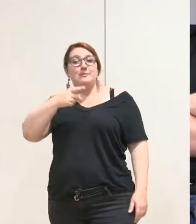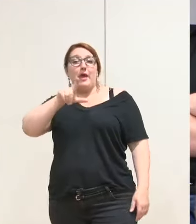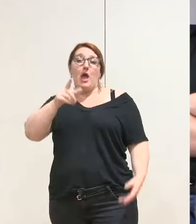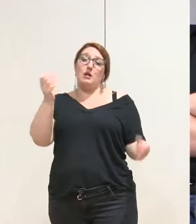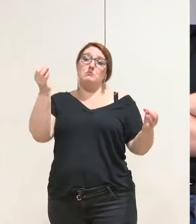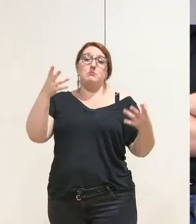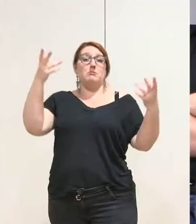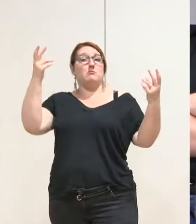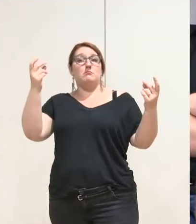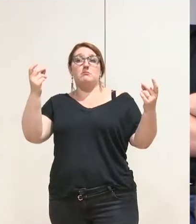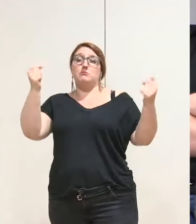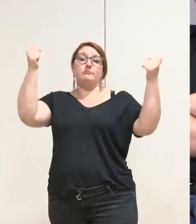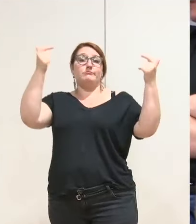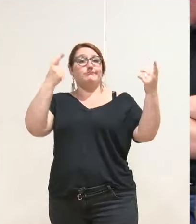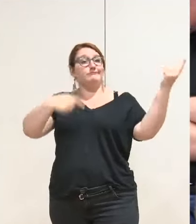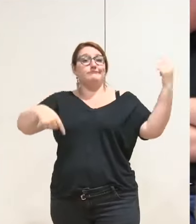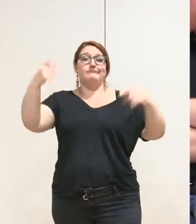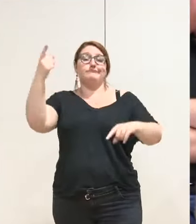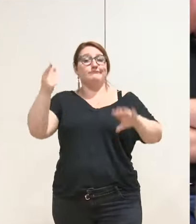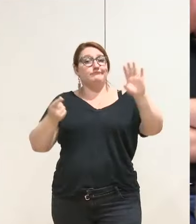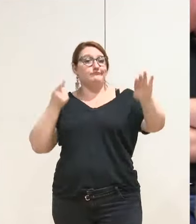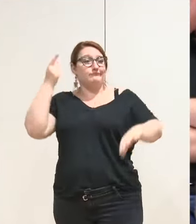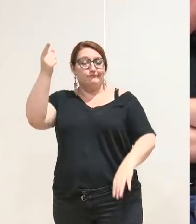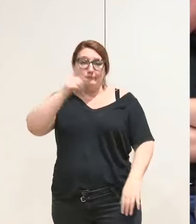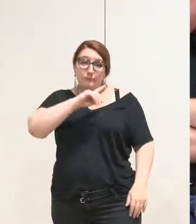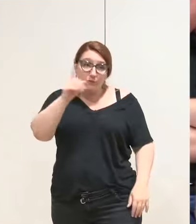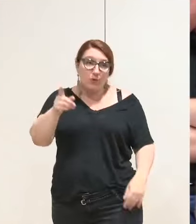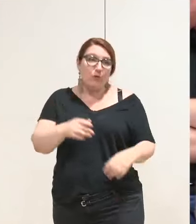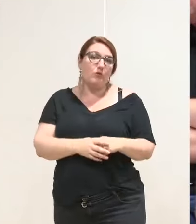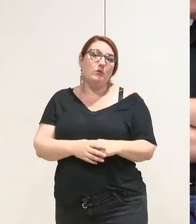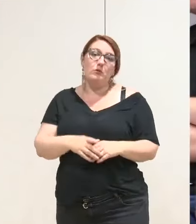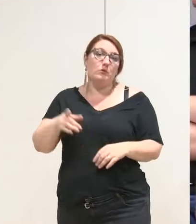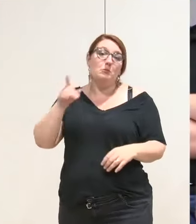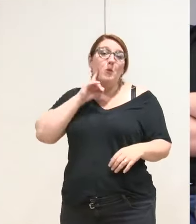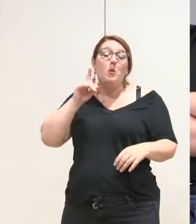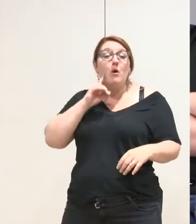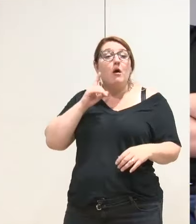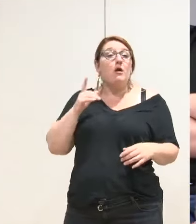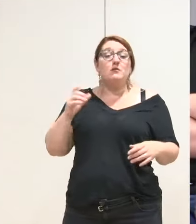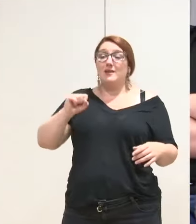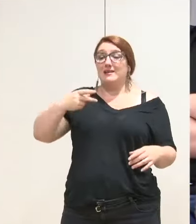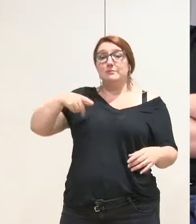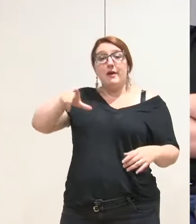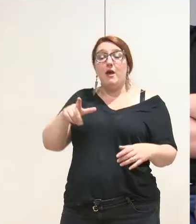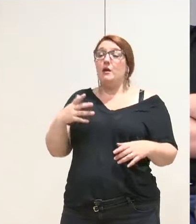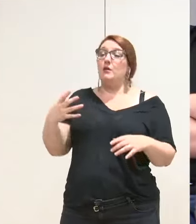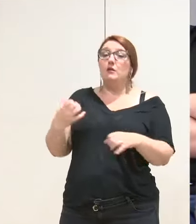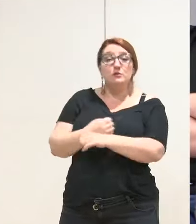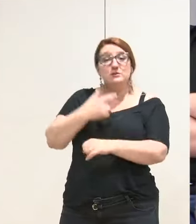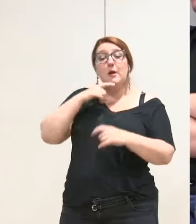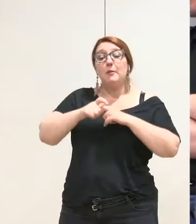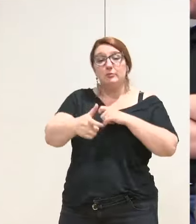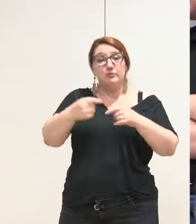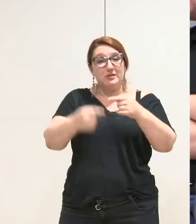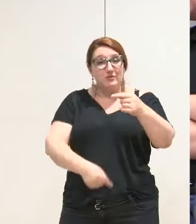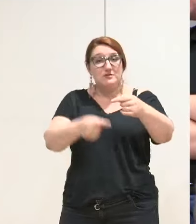sinon en effet ce sera éternellement des déficits et peut-être des déficits grandissants qu'il faudra